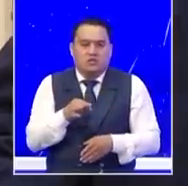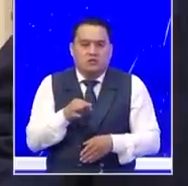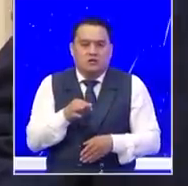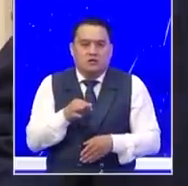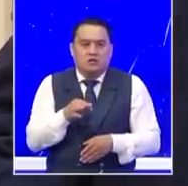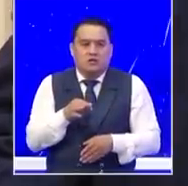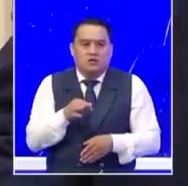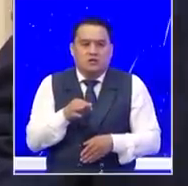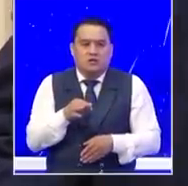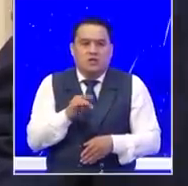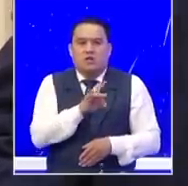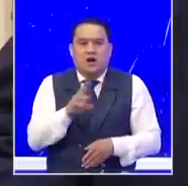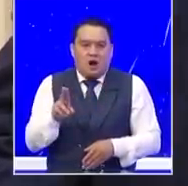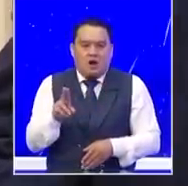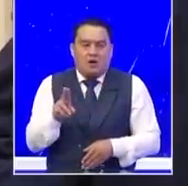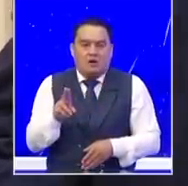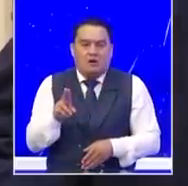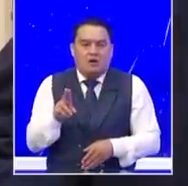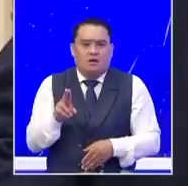но и в республике.